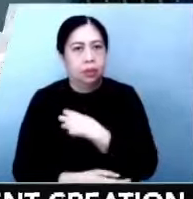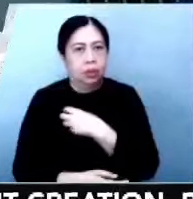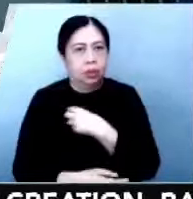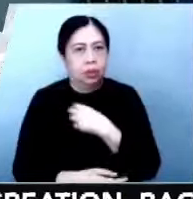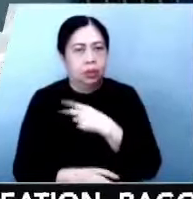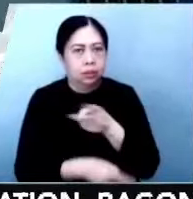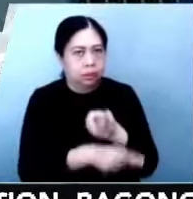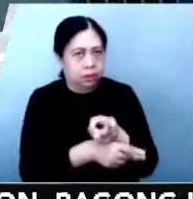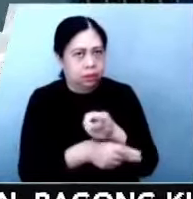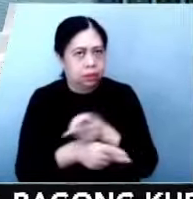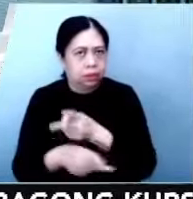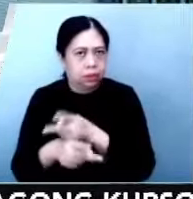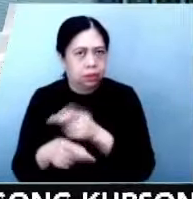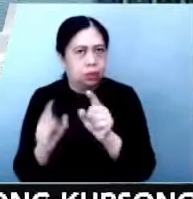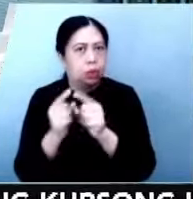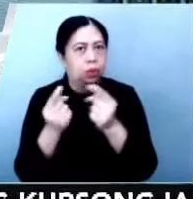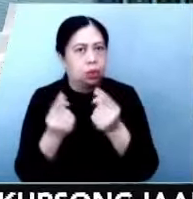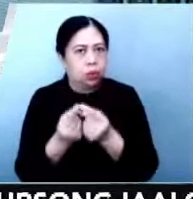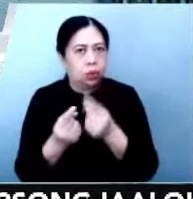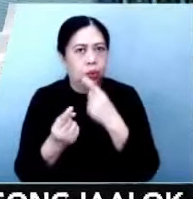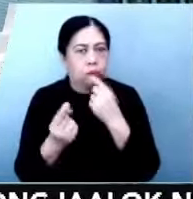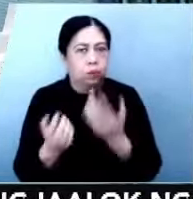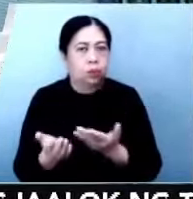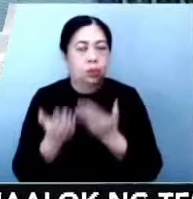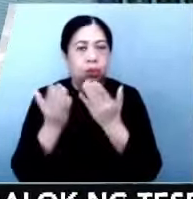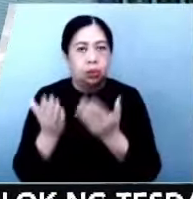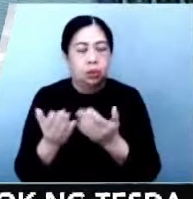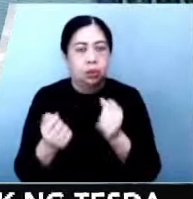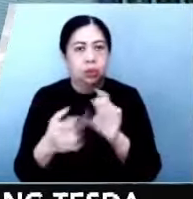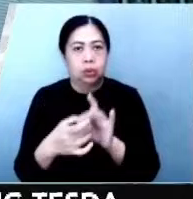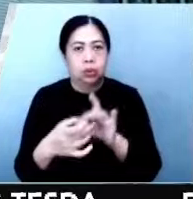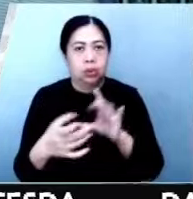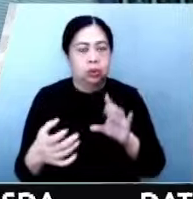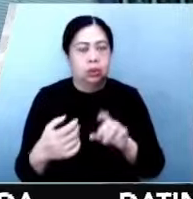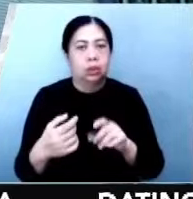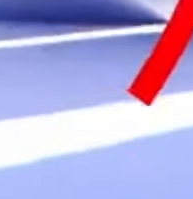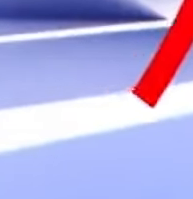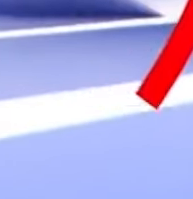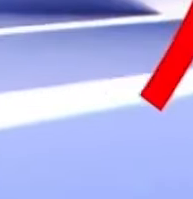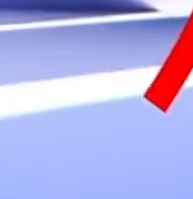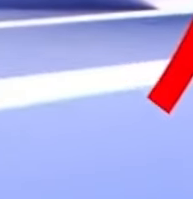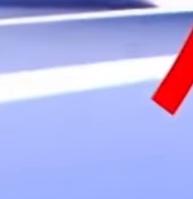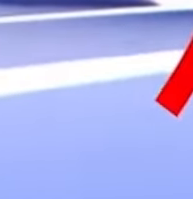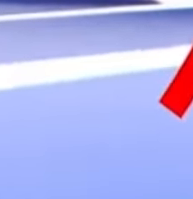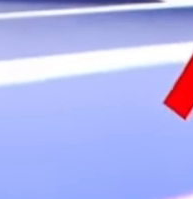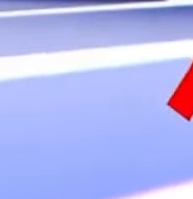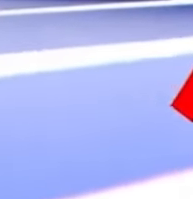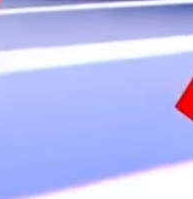nito ang mga grupong nagsusulong ng secession ng Mindanao.